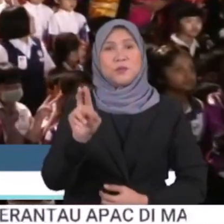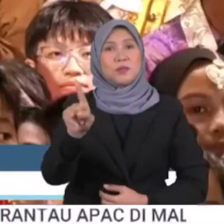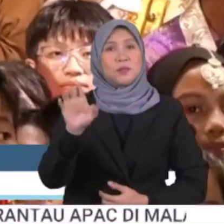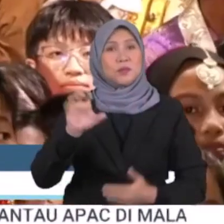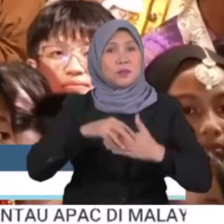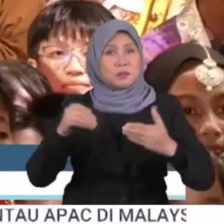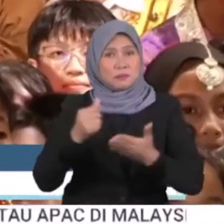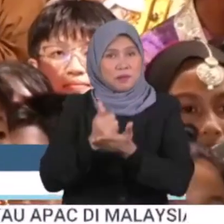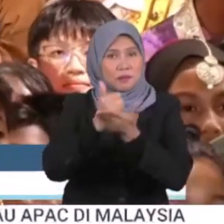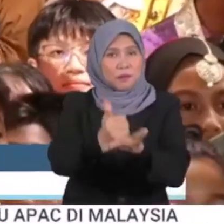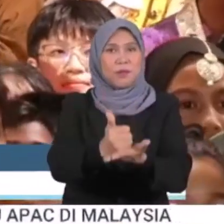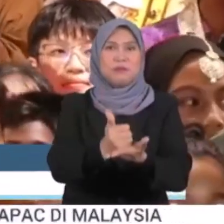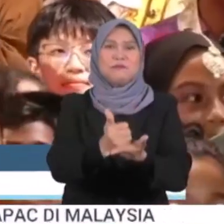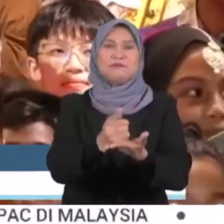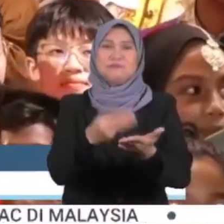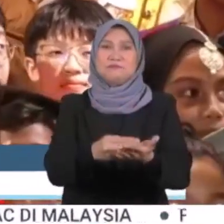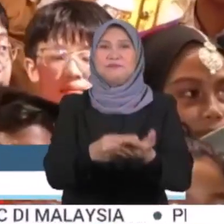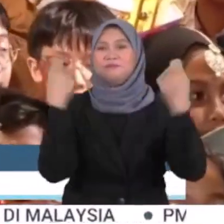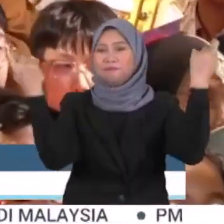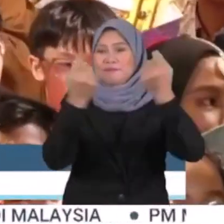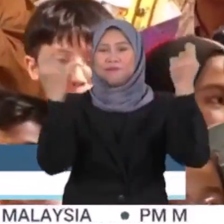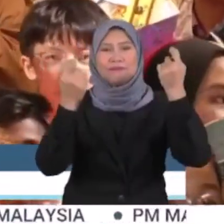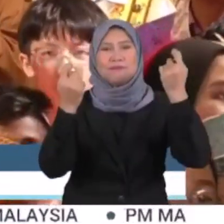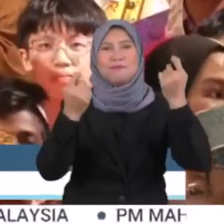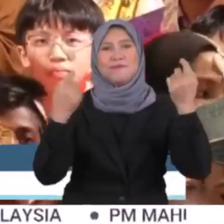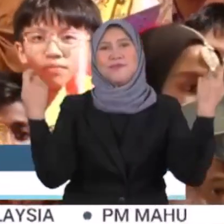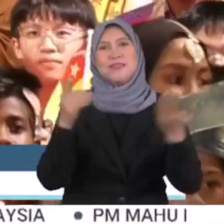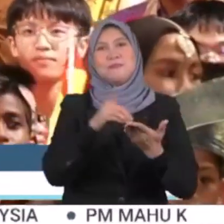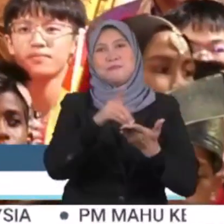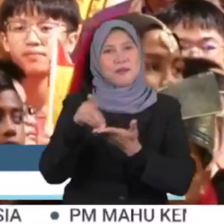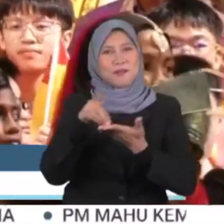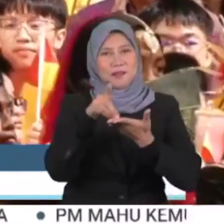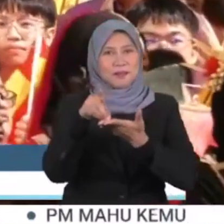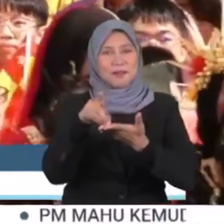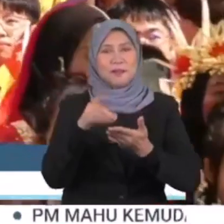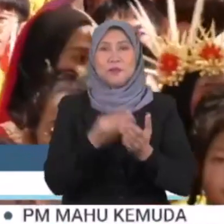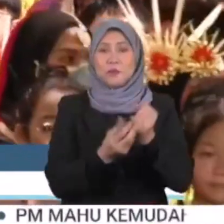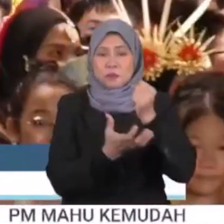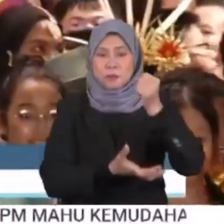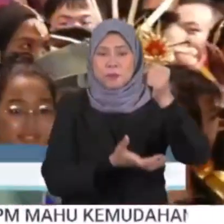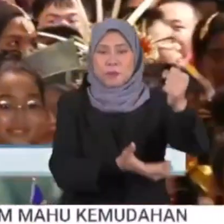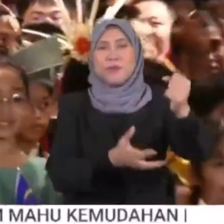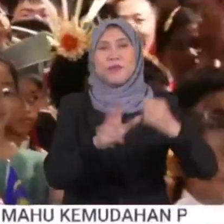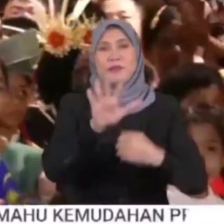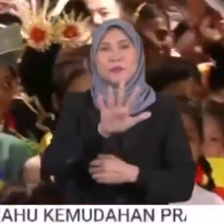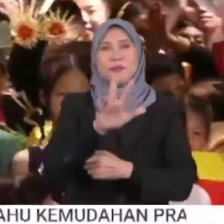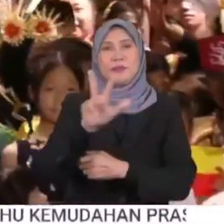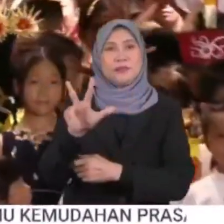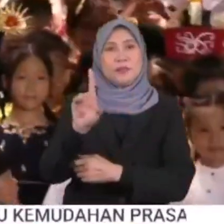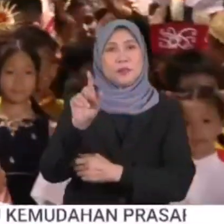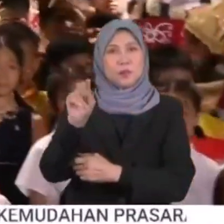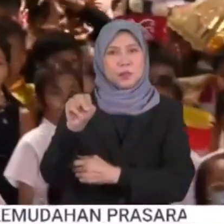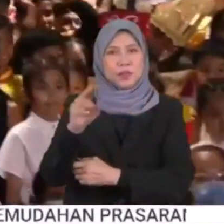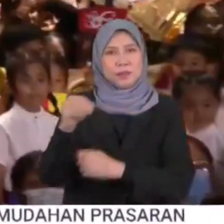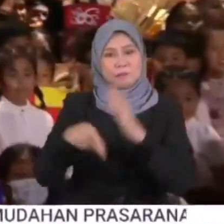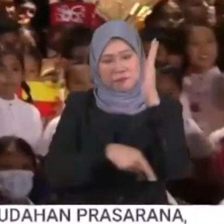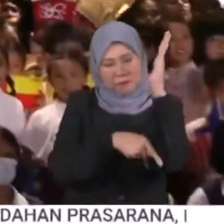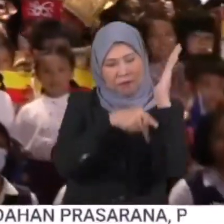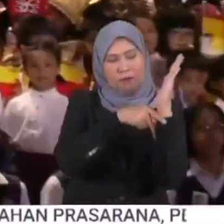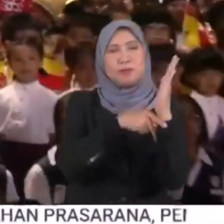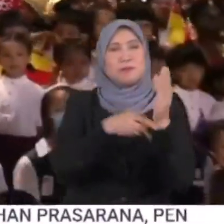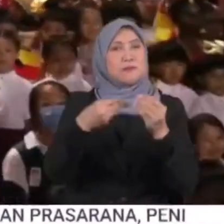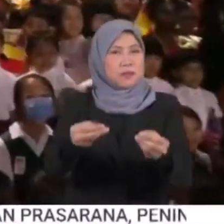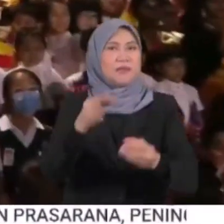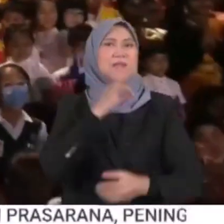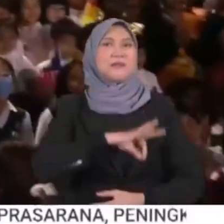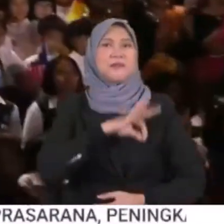RM196,100 bantuan diperuntuk sempena sambutan Deepavali tahun ini. Dana kepada 53 Dewan Undangan Negeri dan Parlimen tersebut